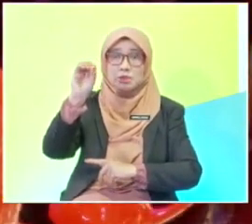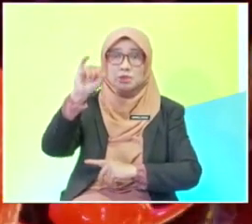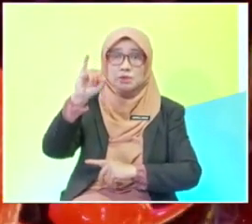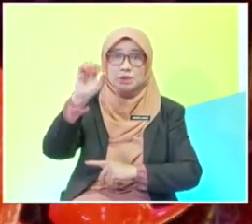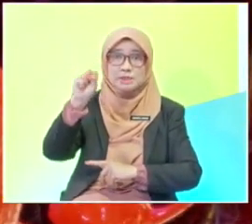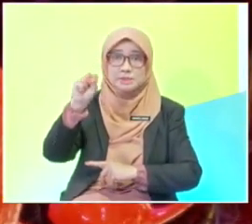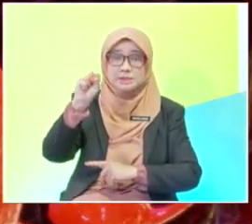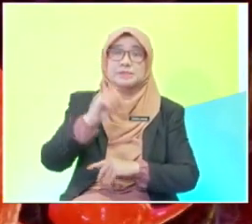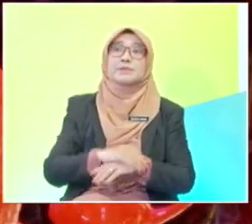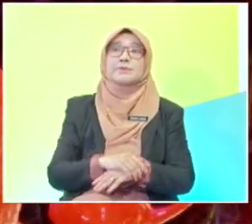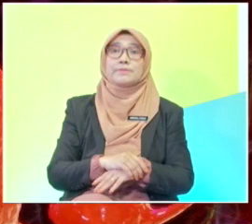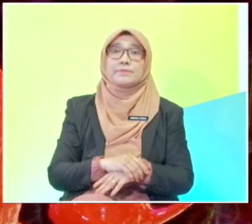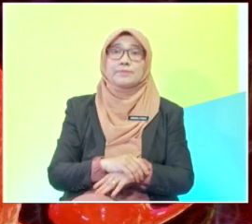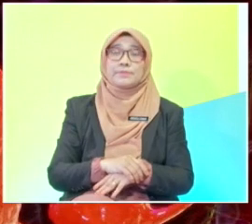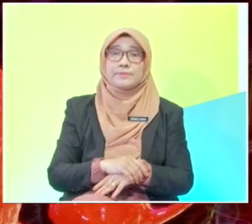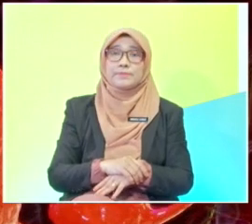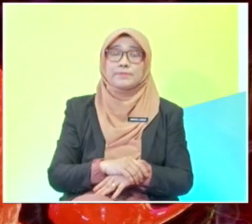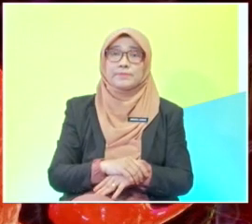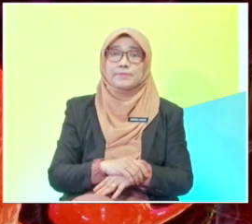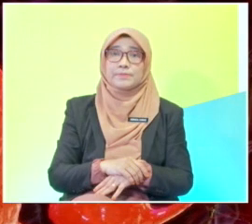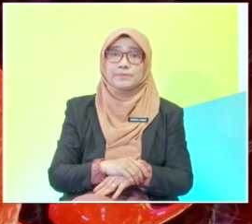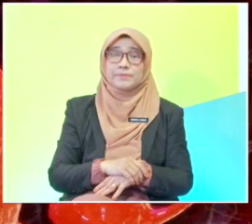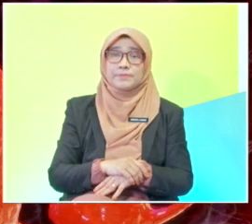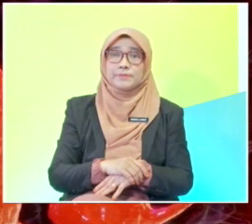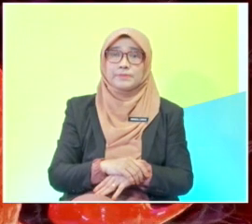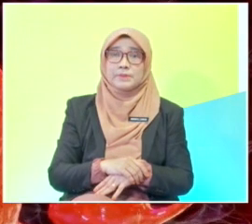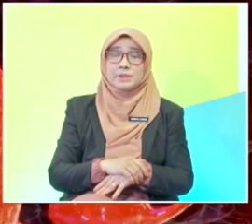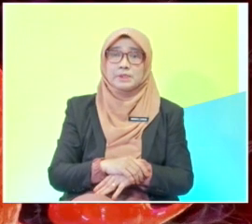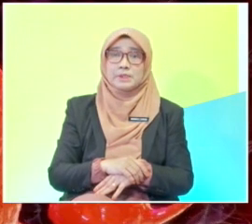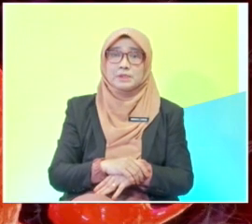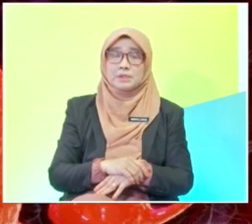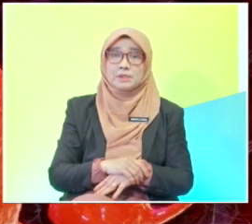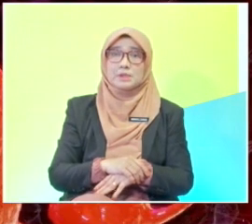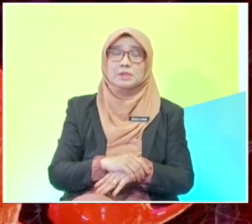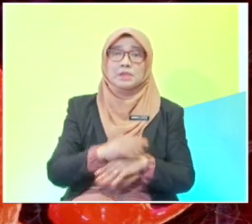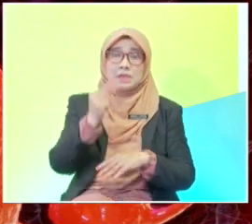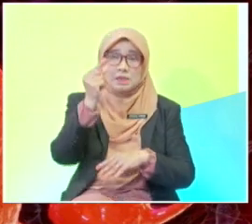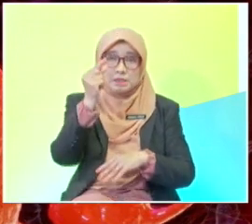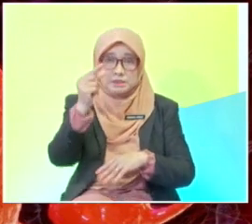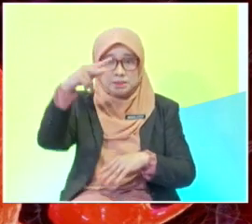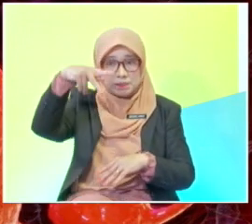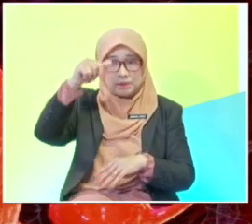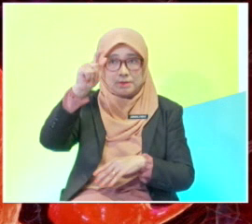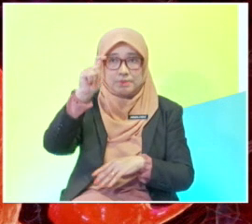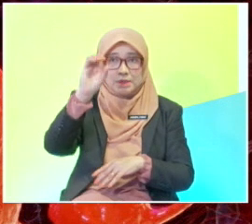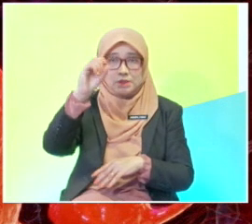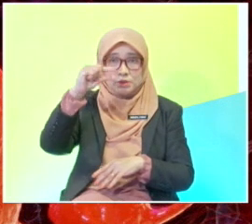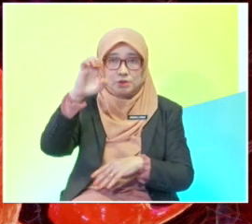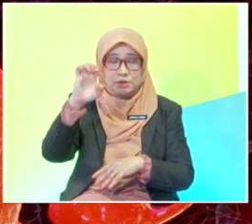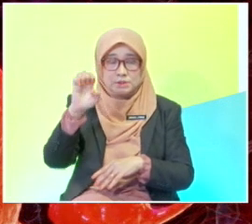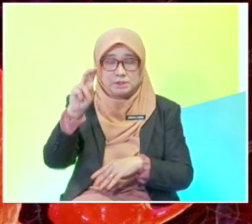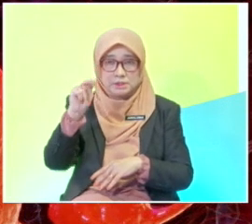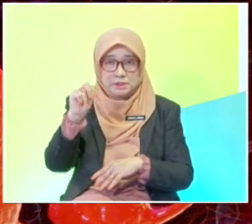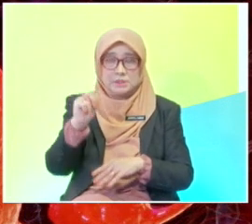Okey, kita lihat di situ sel darah putih. Kita nampak yang kecil yang tengah masuk tu adalah patogen. Okey, jadi sel darah putih